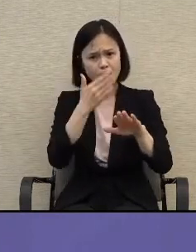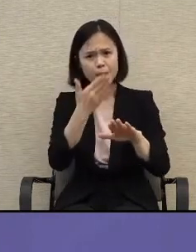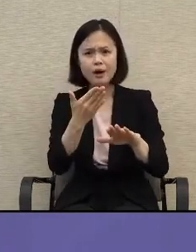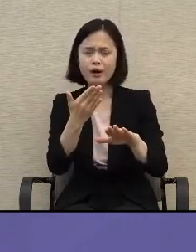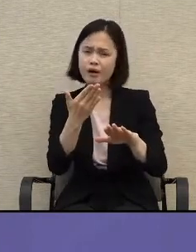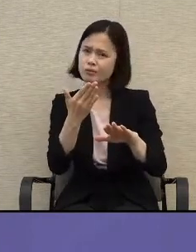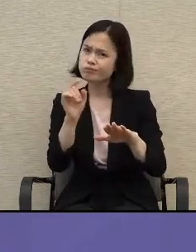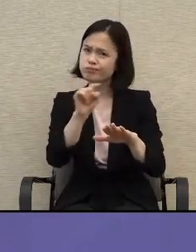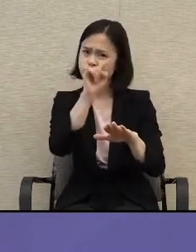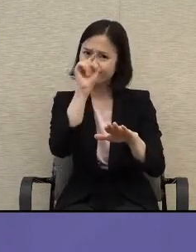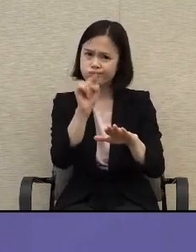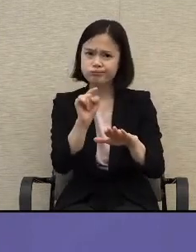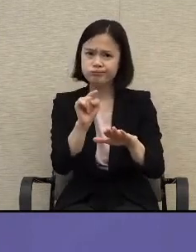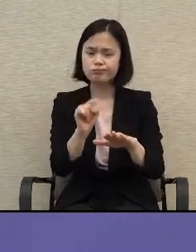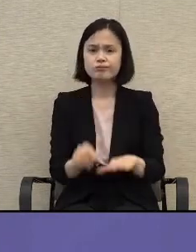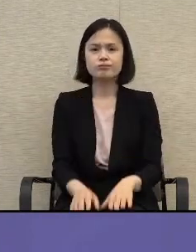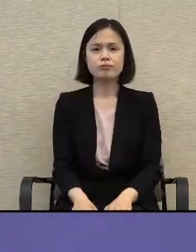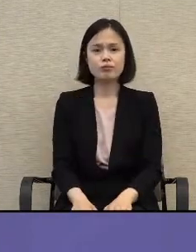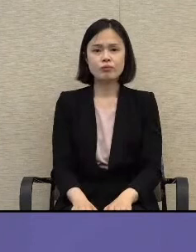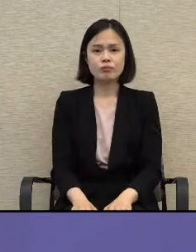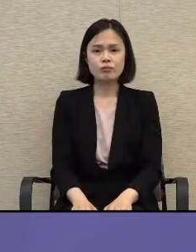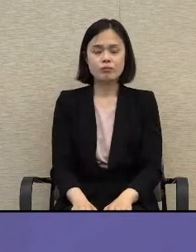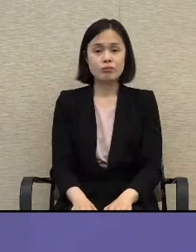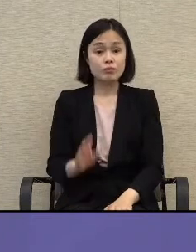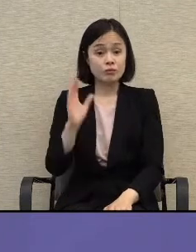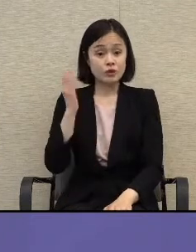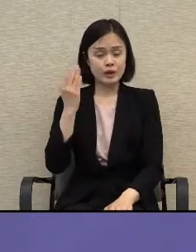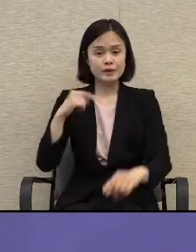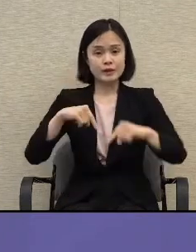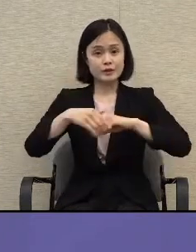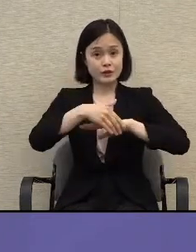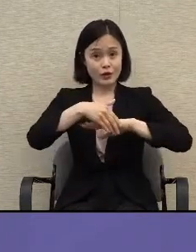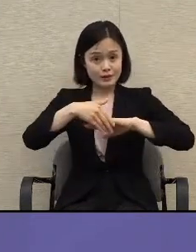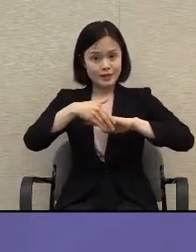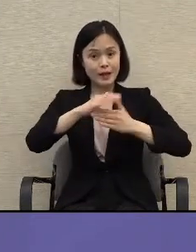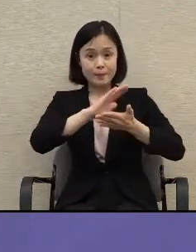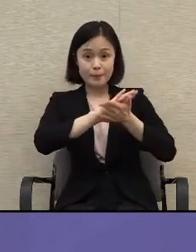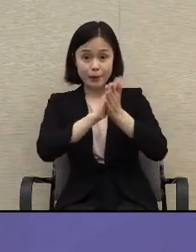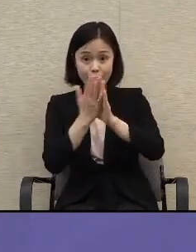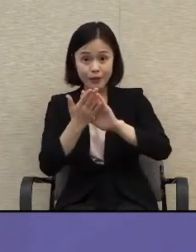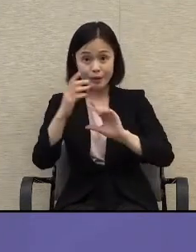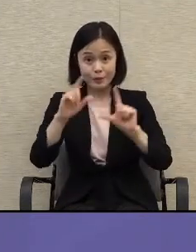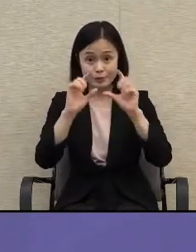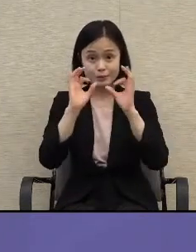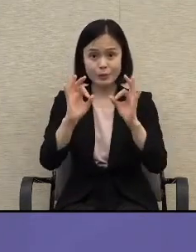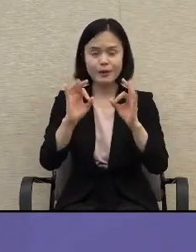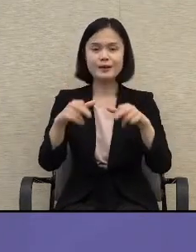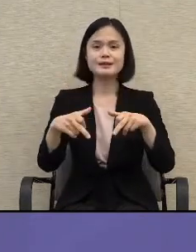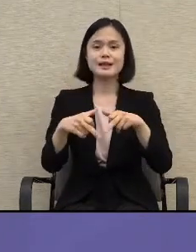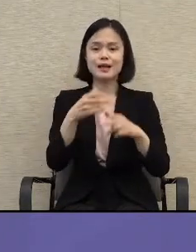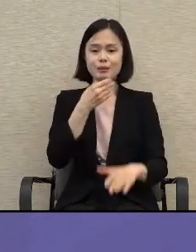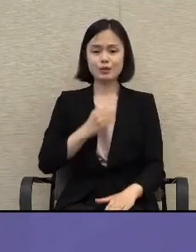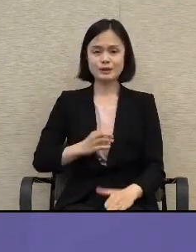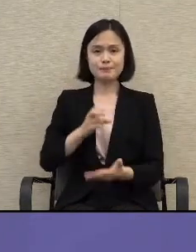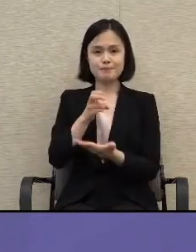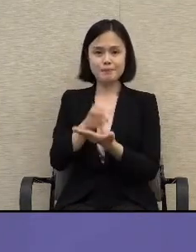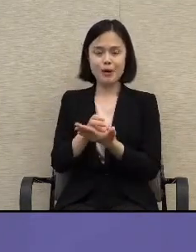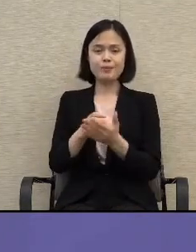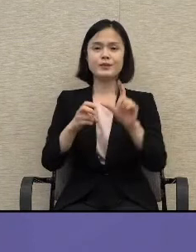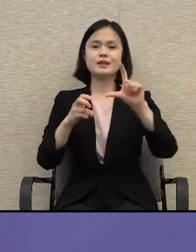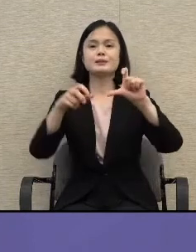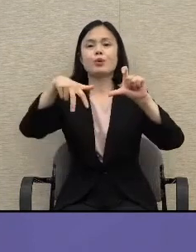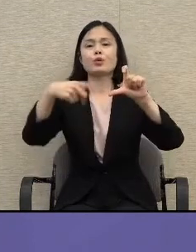있습니다. 이제 최근에 정책적인 변화와 관련, 이거와 관련되는 변화는 아시는 것처럼 장애인복지법의 제15조가